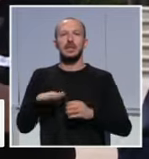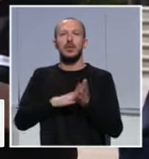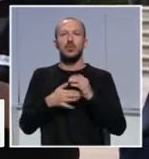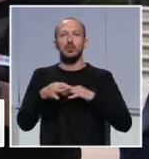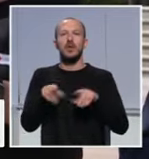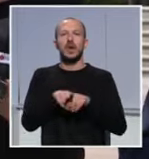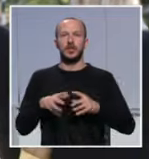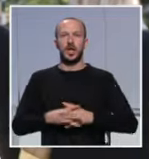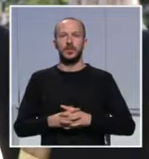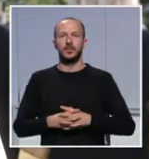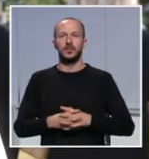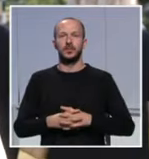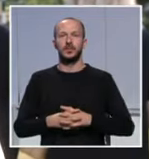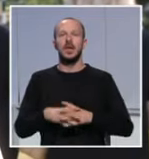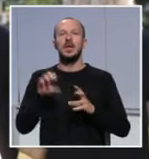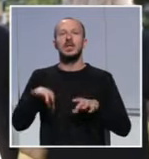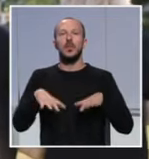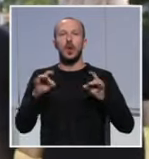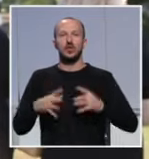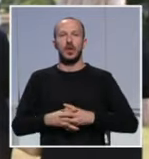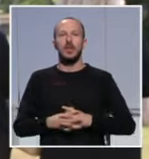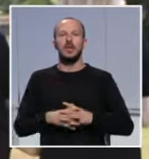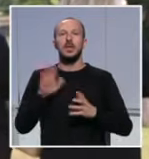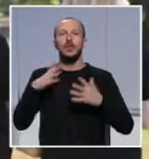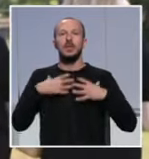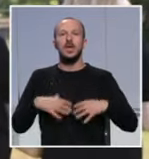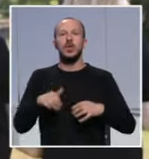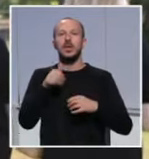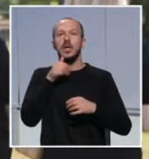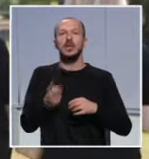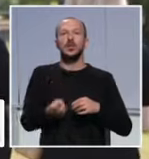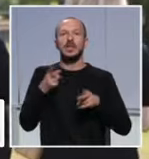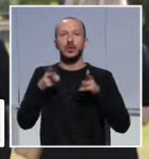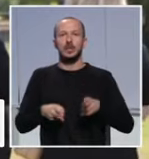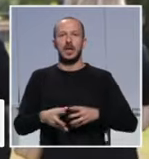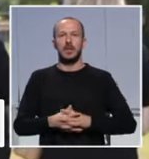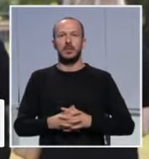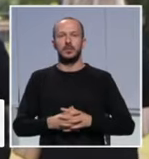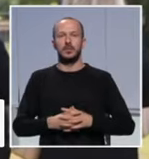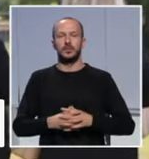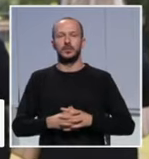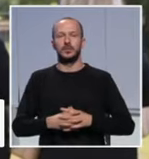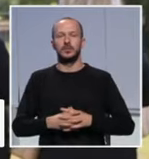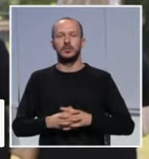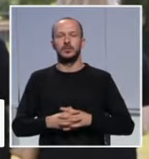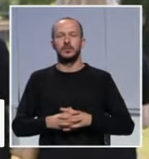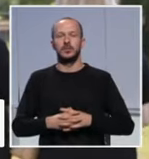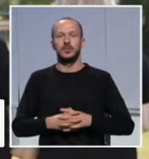muževa, braće. Taj bar da pronađem njegovo tijelo, da ga dostojanstveno sahranim kako dolikuje ljudskom rodu.